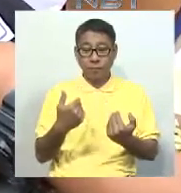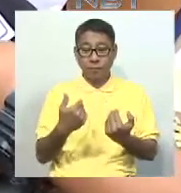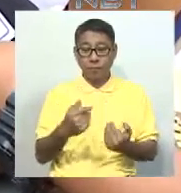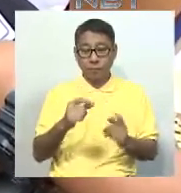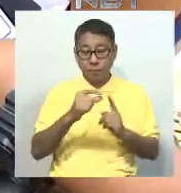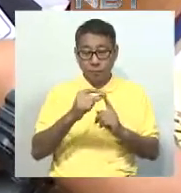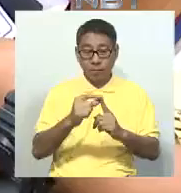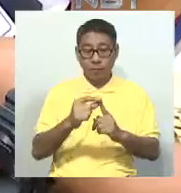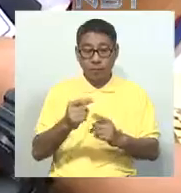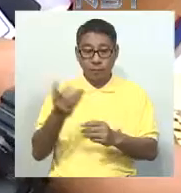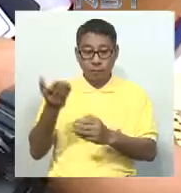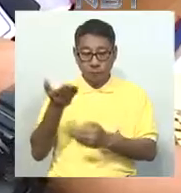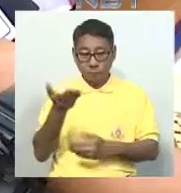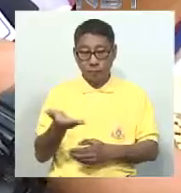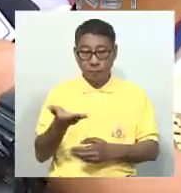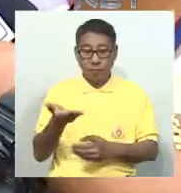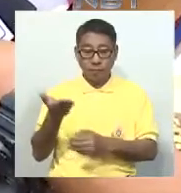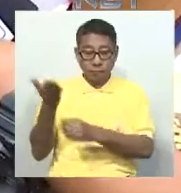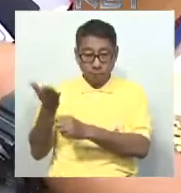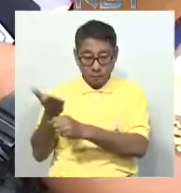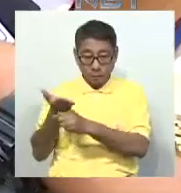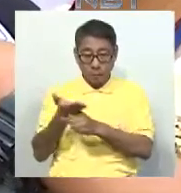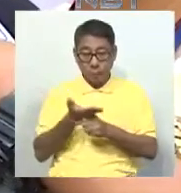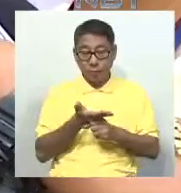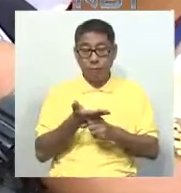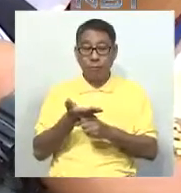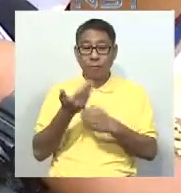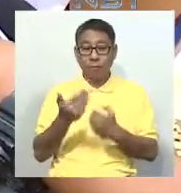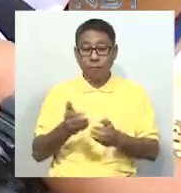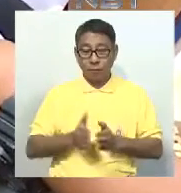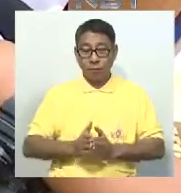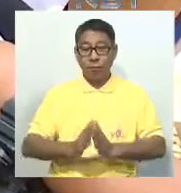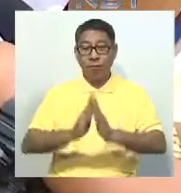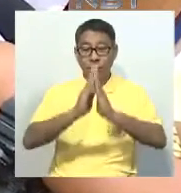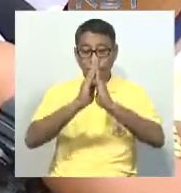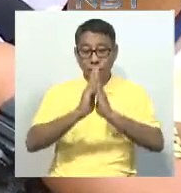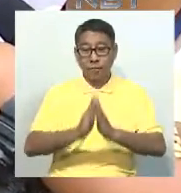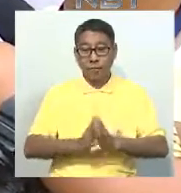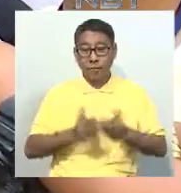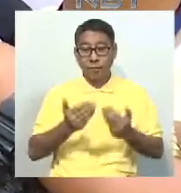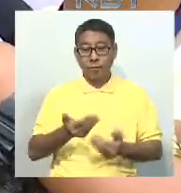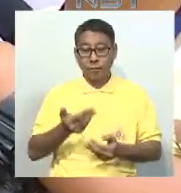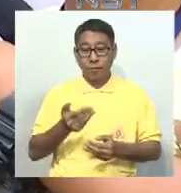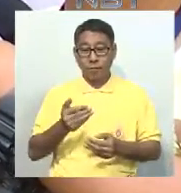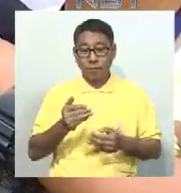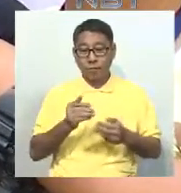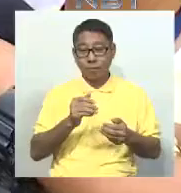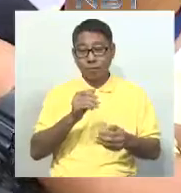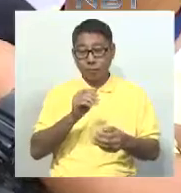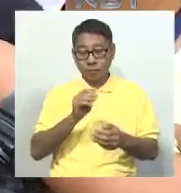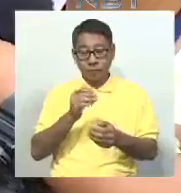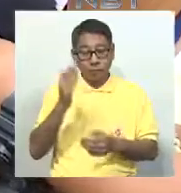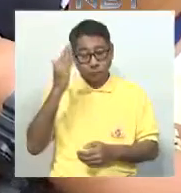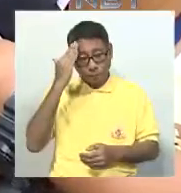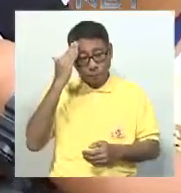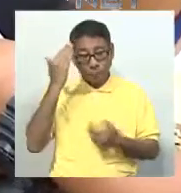าขอพระทานกราบบังคมทูลปฏิวันนี้นะขอพระทานกราบบังคมทูลพระกรุณาทรงทราบกล่